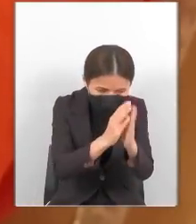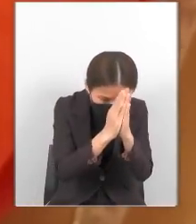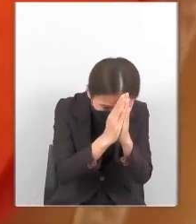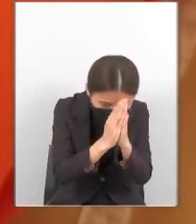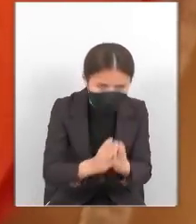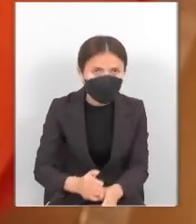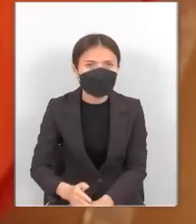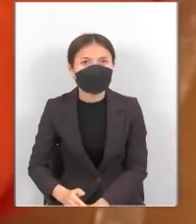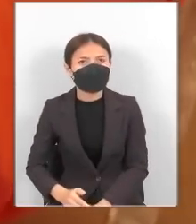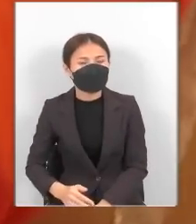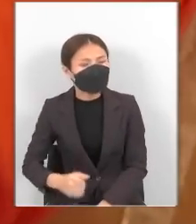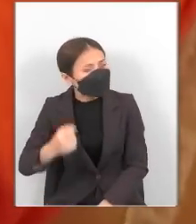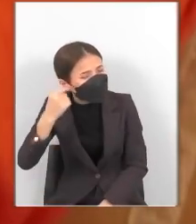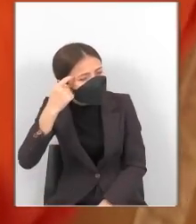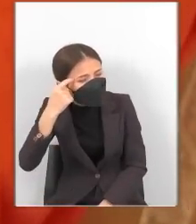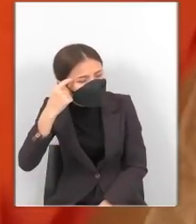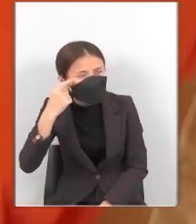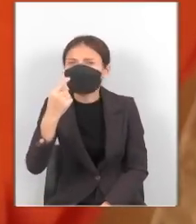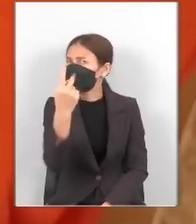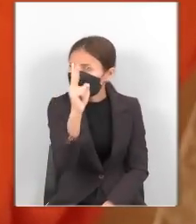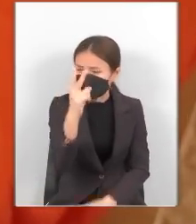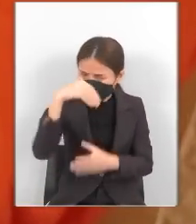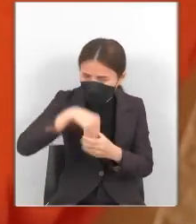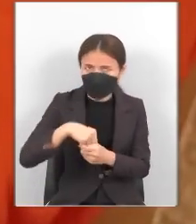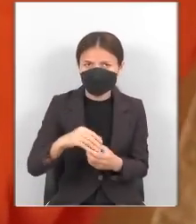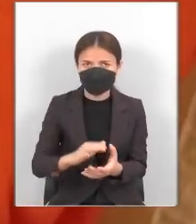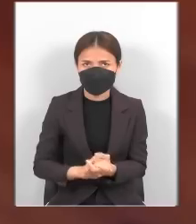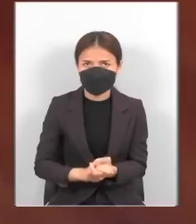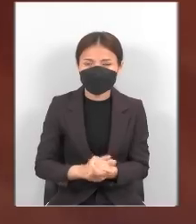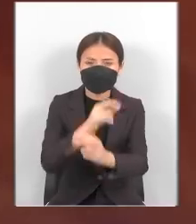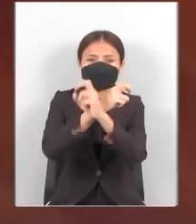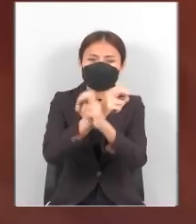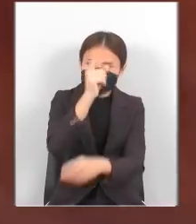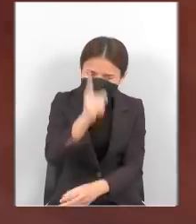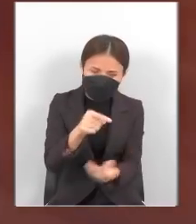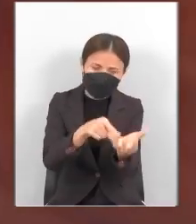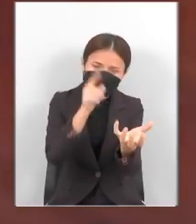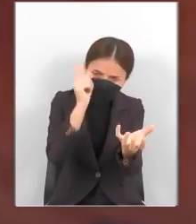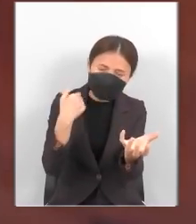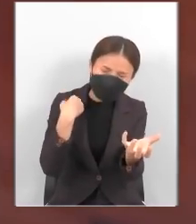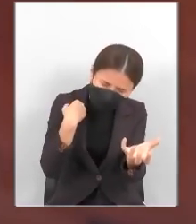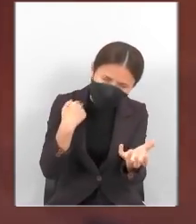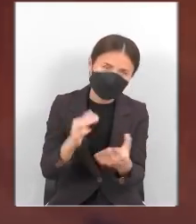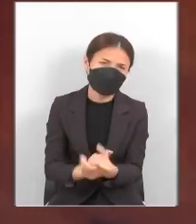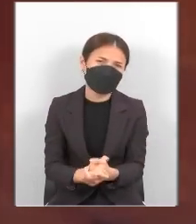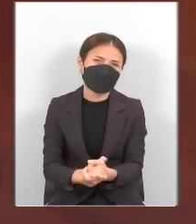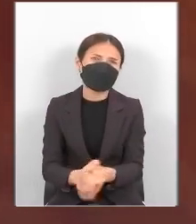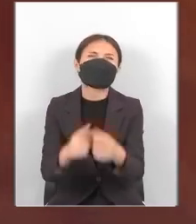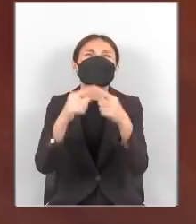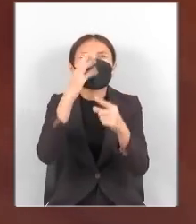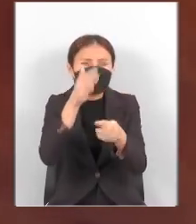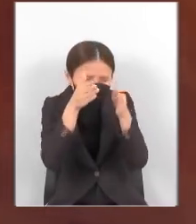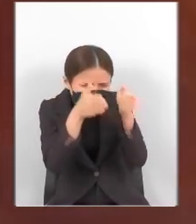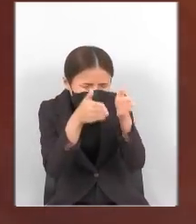ถามว่ามีไหมมีแต่อย่าไปใส่ใจคือมันไม่ใช่สาระสำคัญในการปฏิบัติธรรมอะนะคะไม่ต้องไปโฟกัส